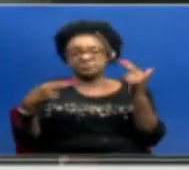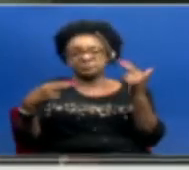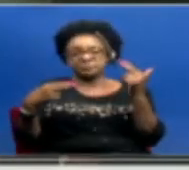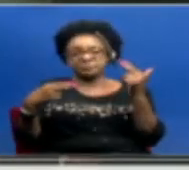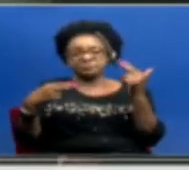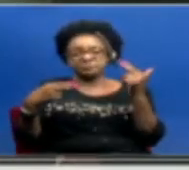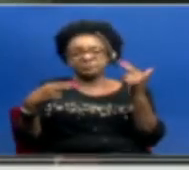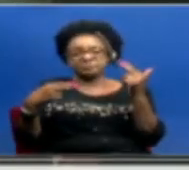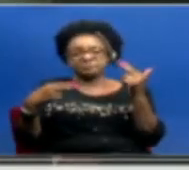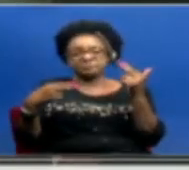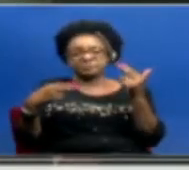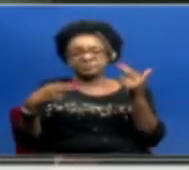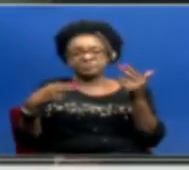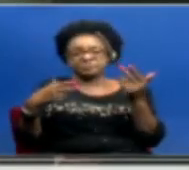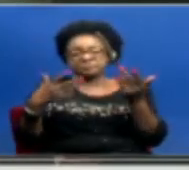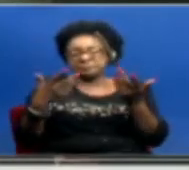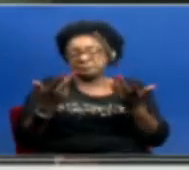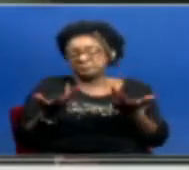Sasa